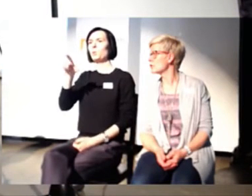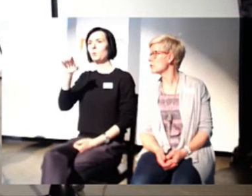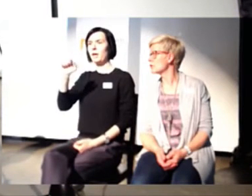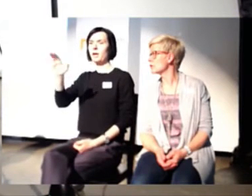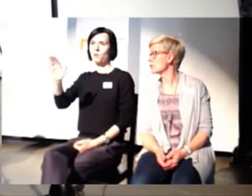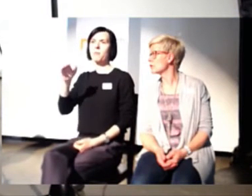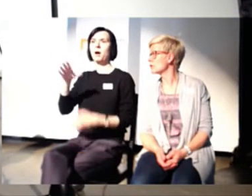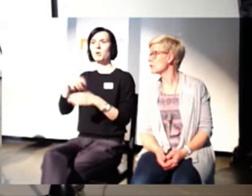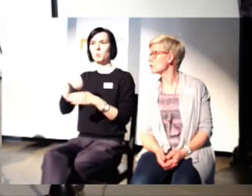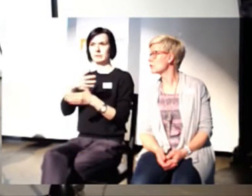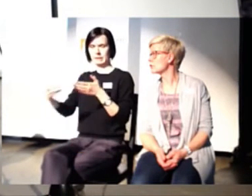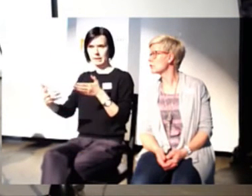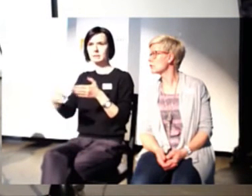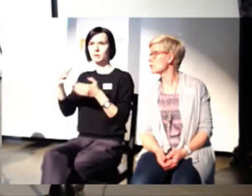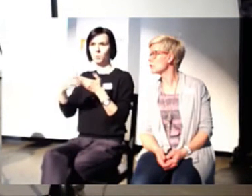Yleltä.